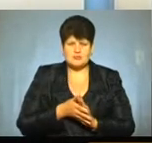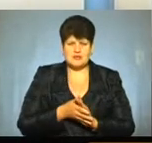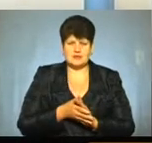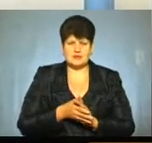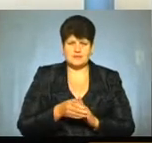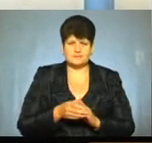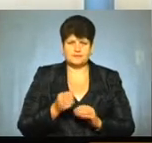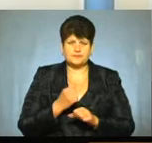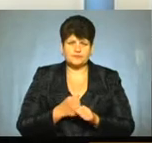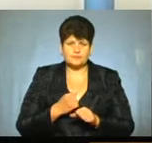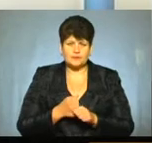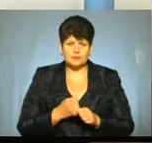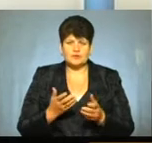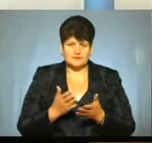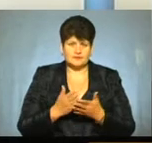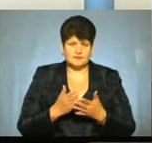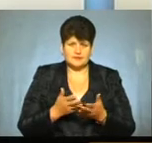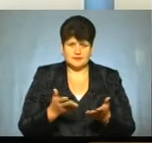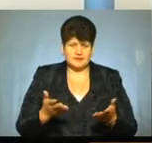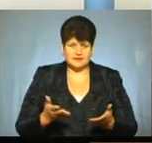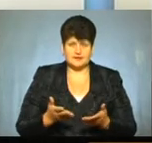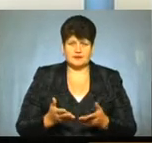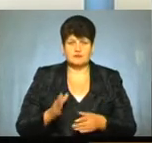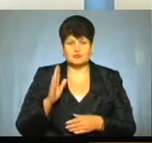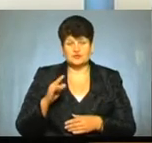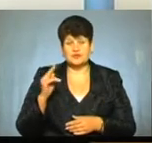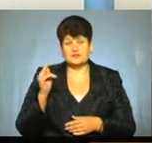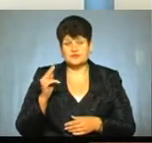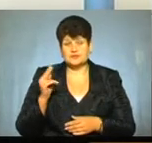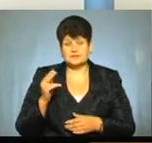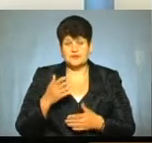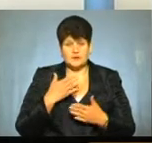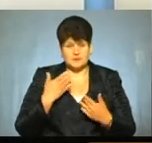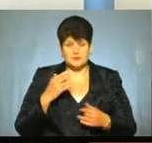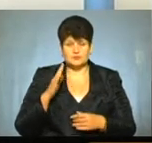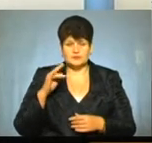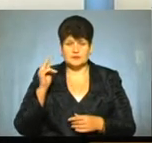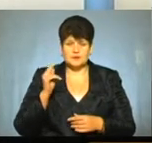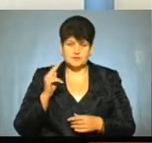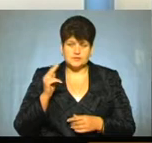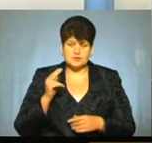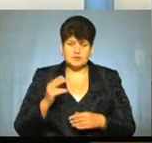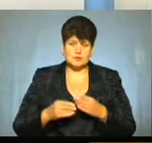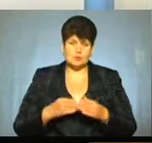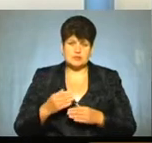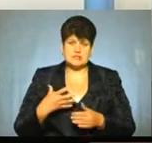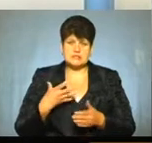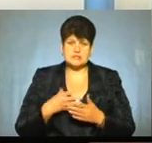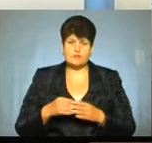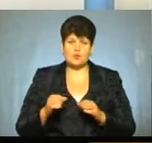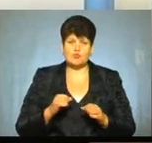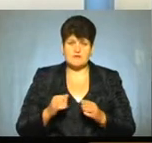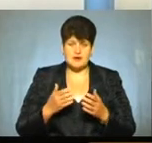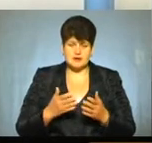розуміння тих процесів, які відбуваються, напевне, він буде все ж таки навчатися, я вважаю, в процесі свого